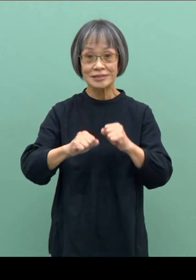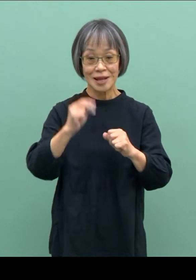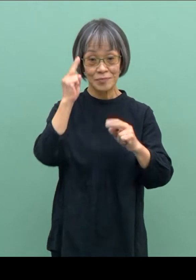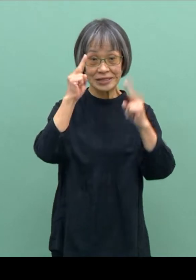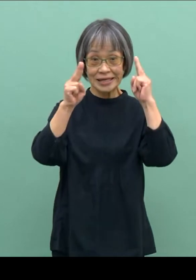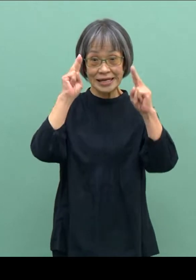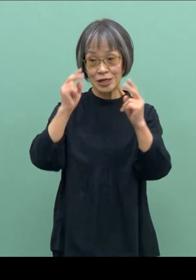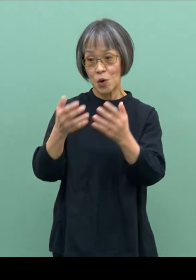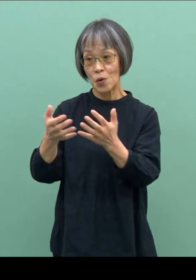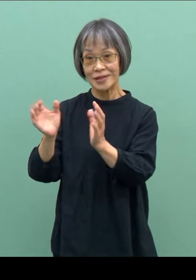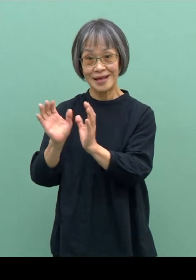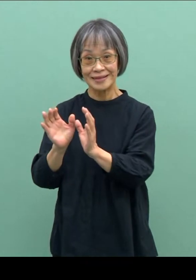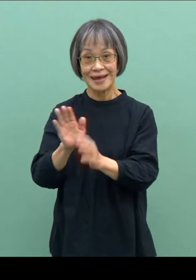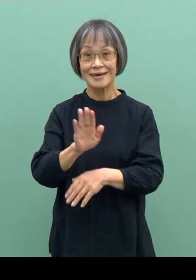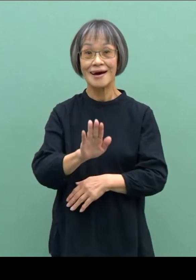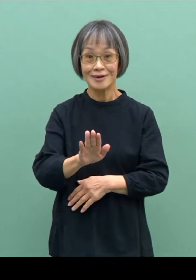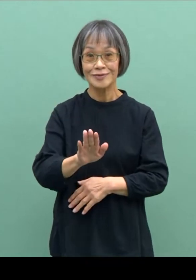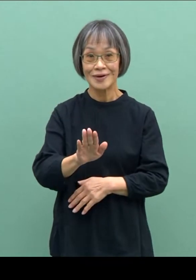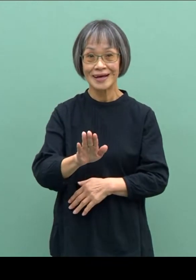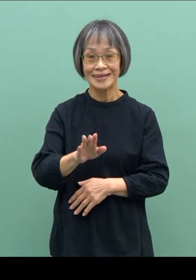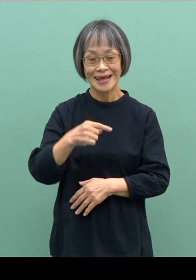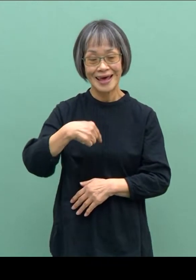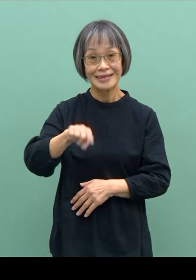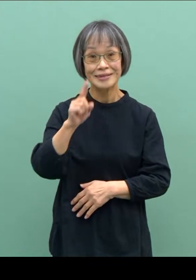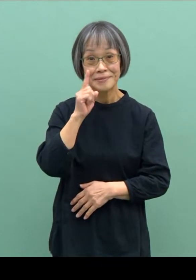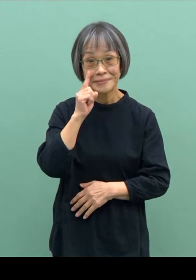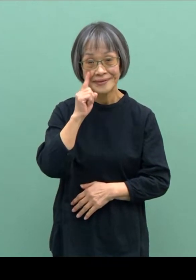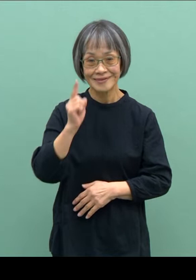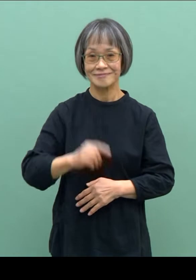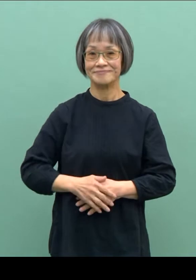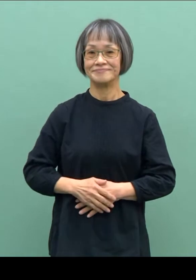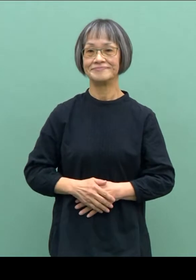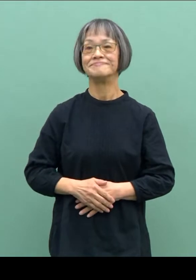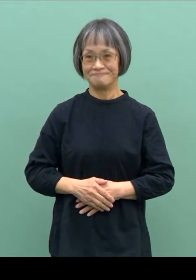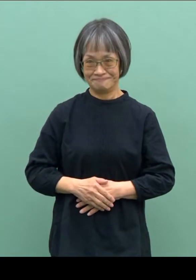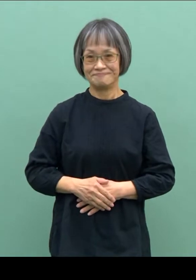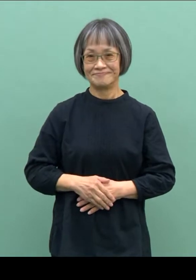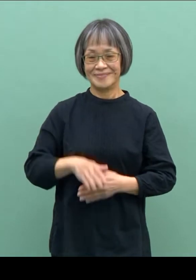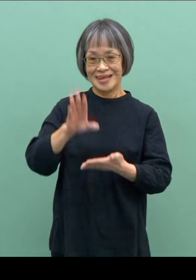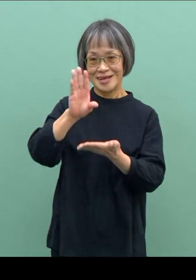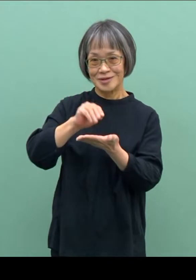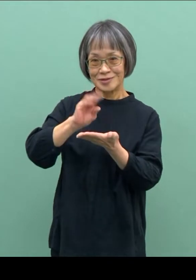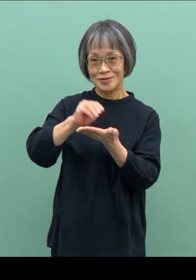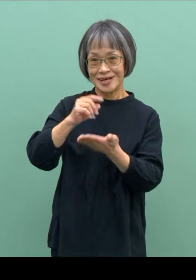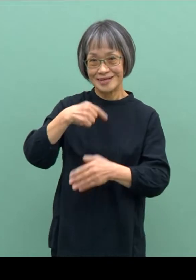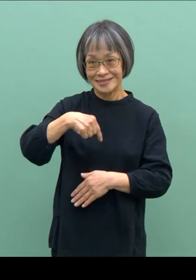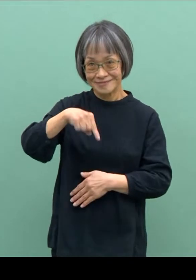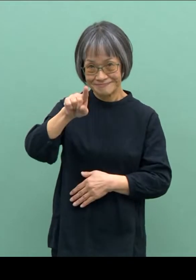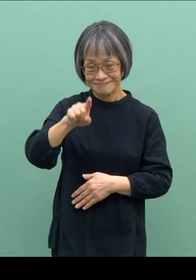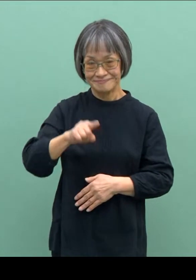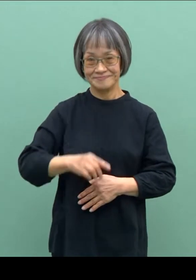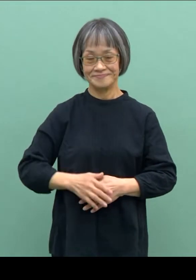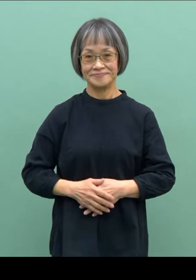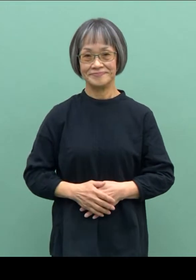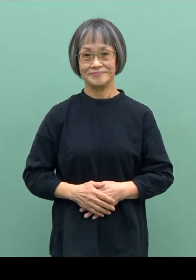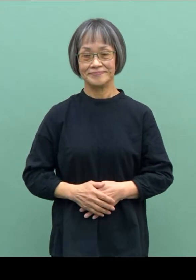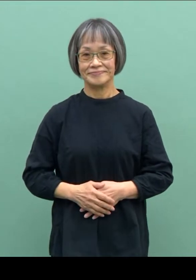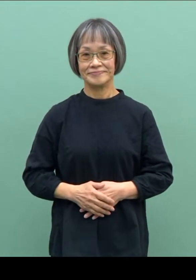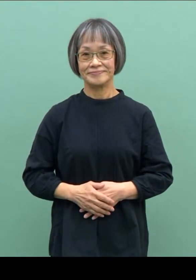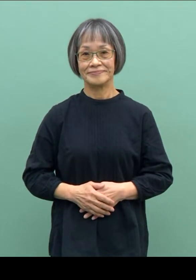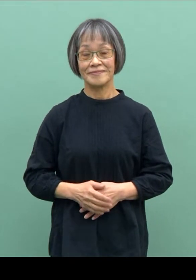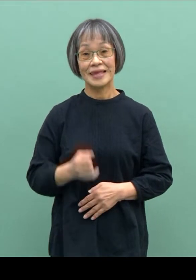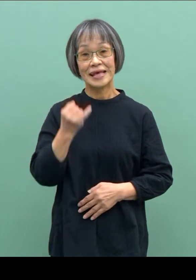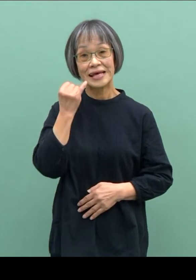的に取り組んでいる企業や団体があるので、ぜひ訪ねてみてください。 よし、しっかり取材してきます